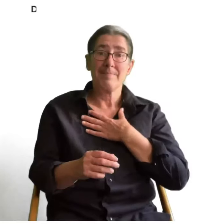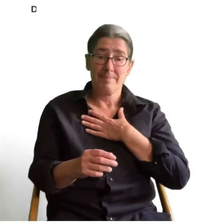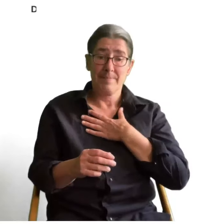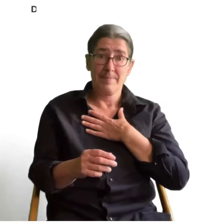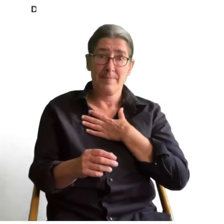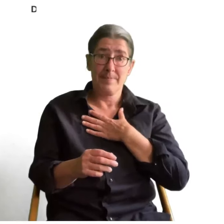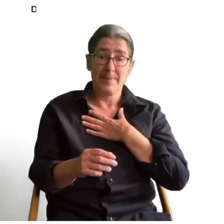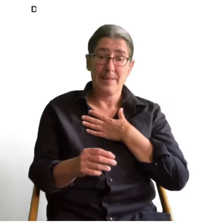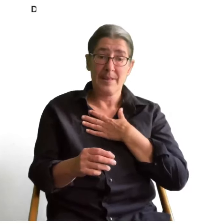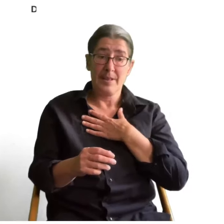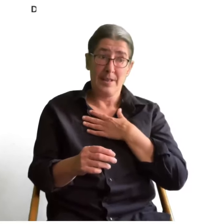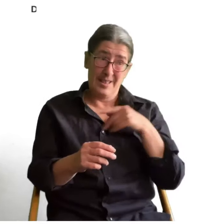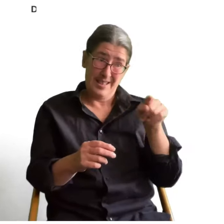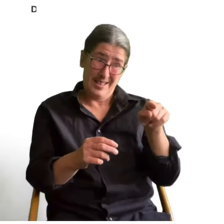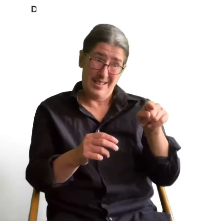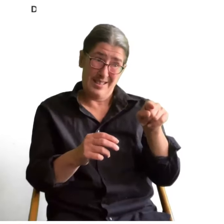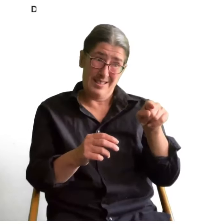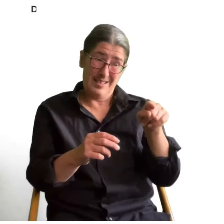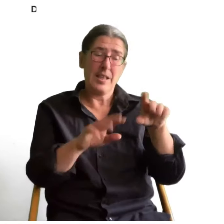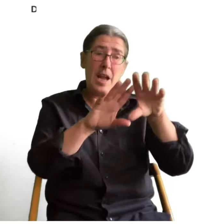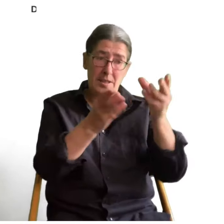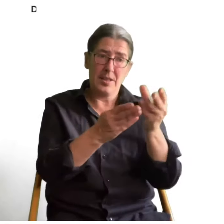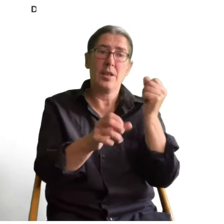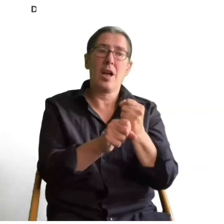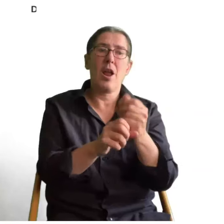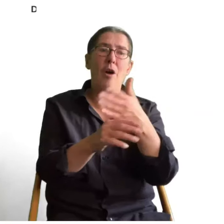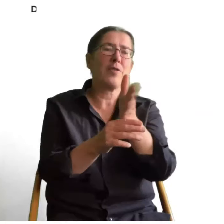So, mein Ganzes kann ich in viele kleine Teile aufteilen.